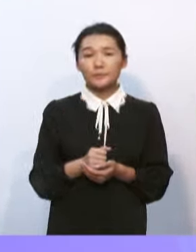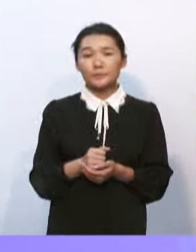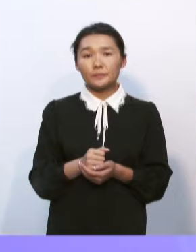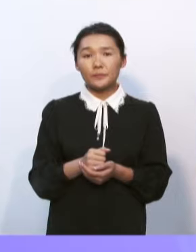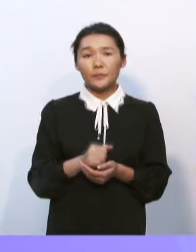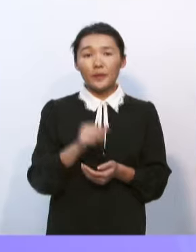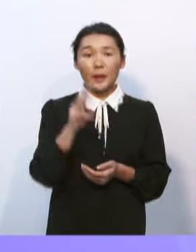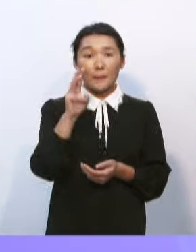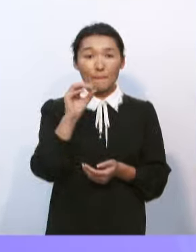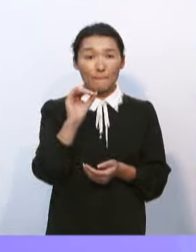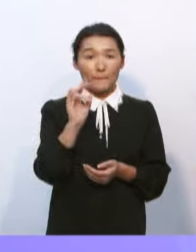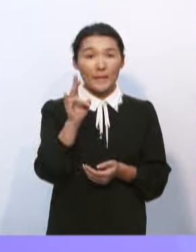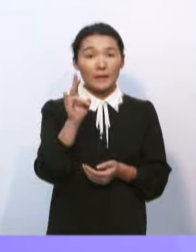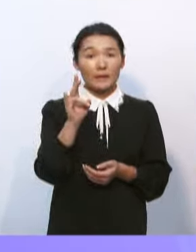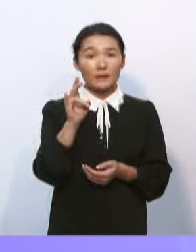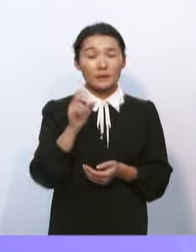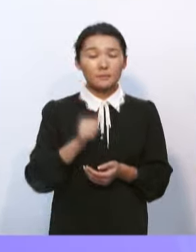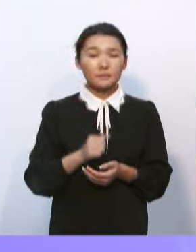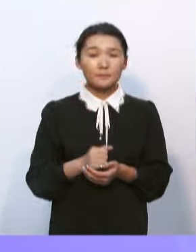мен